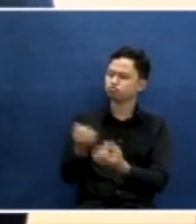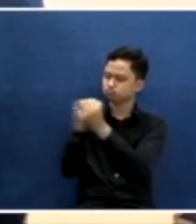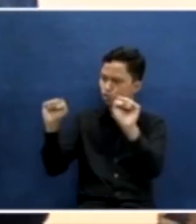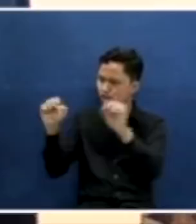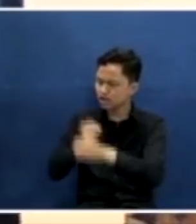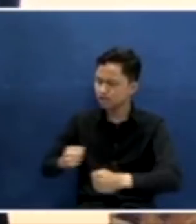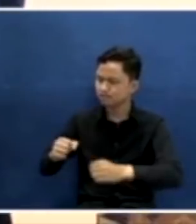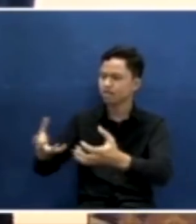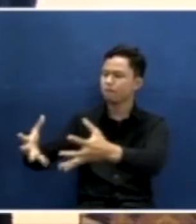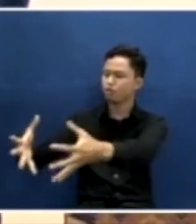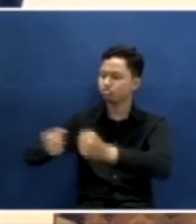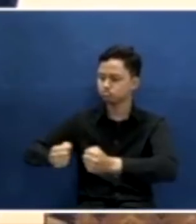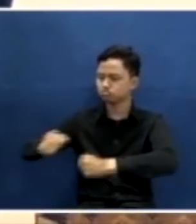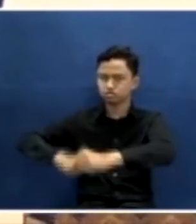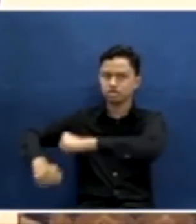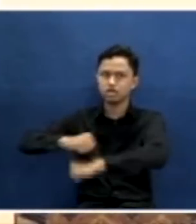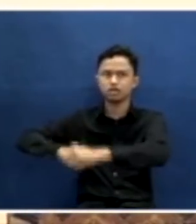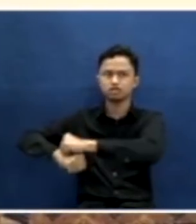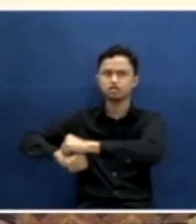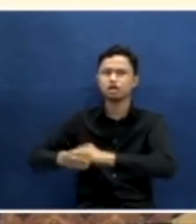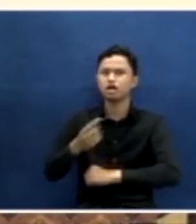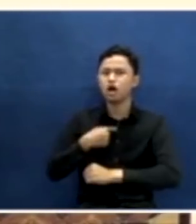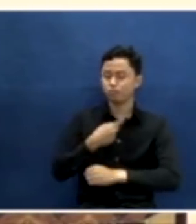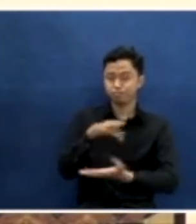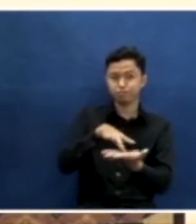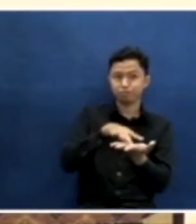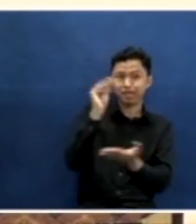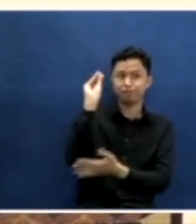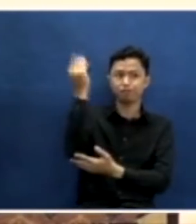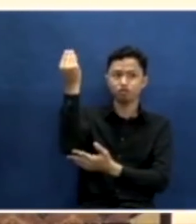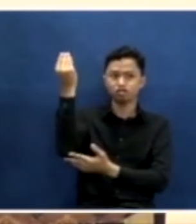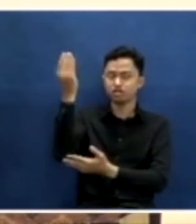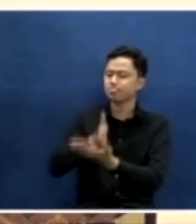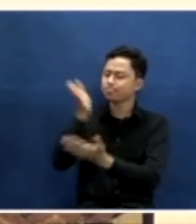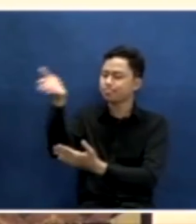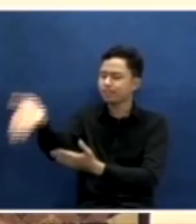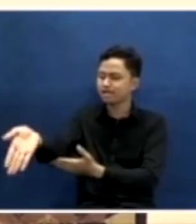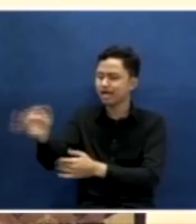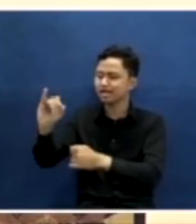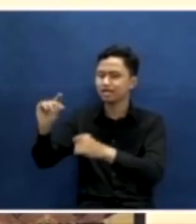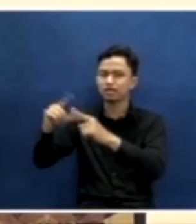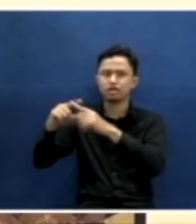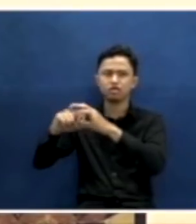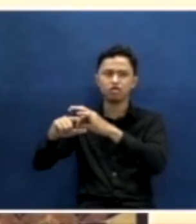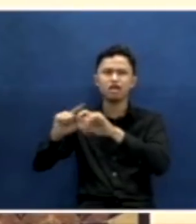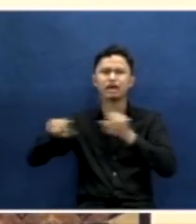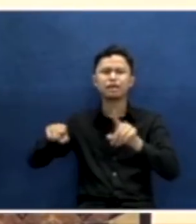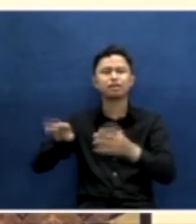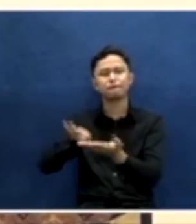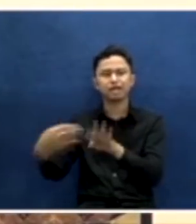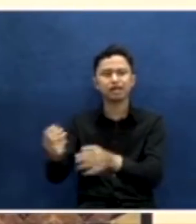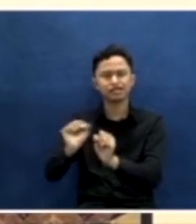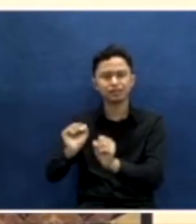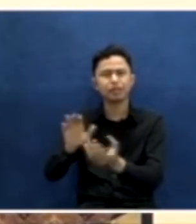ira ini gimana setiap ada pemimpin yang saya tugaskan Dira mereka tidak pernah bertahan lama ini disebabkan doanya masyarakat Irak yang sangat